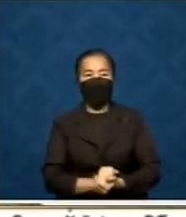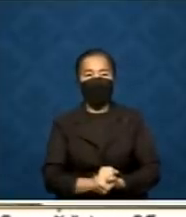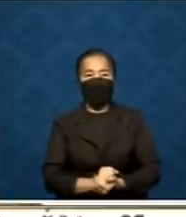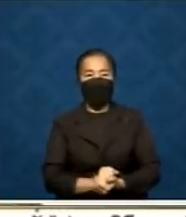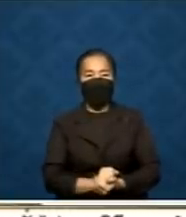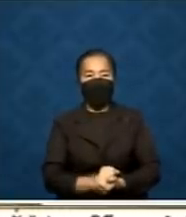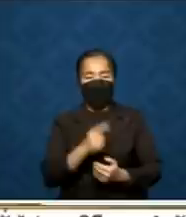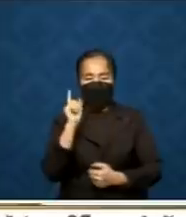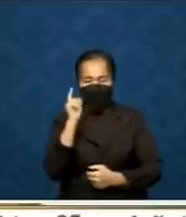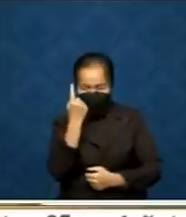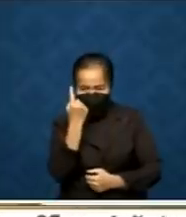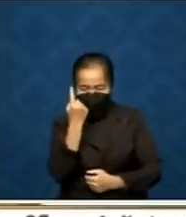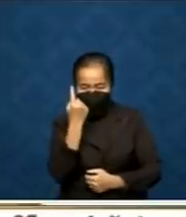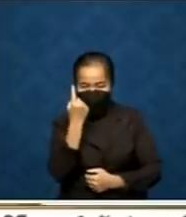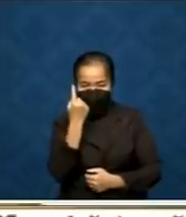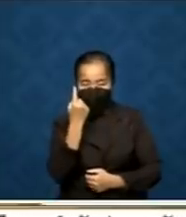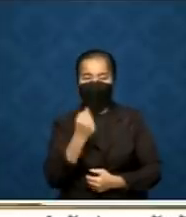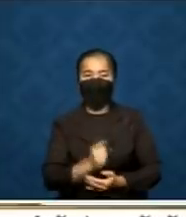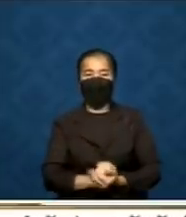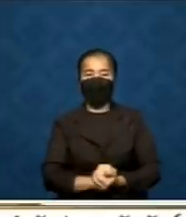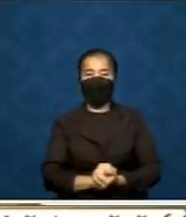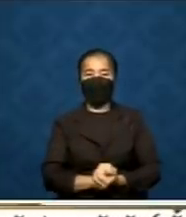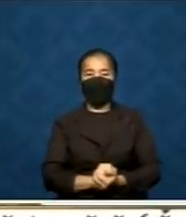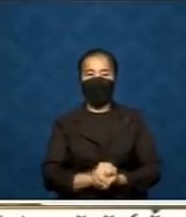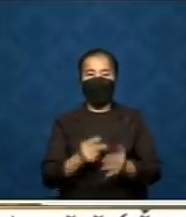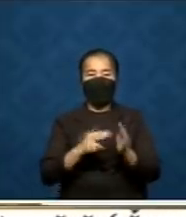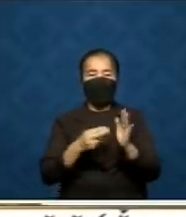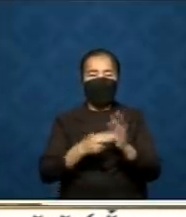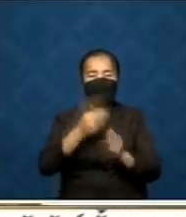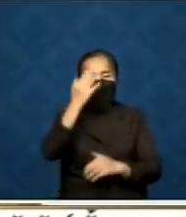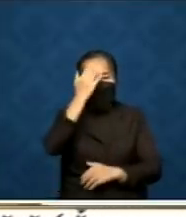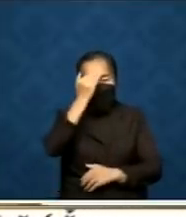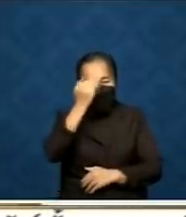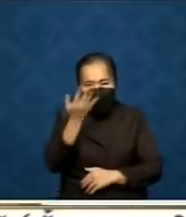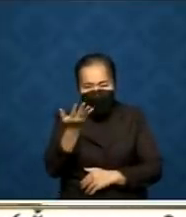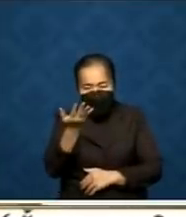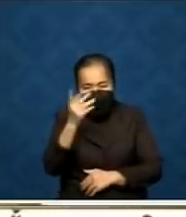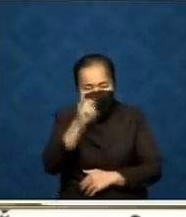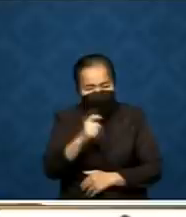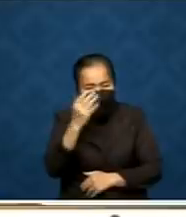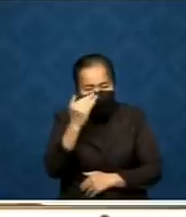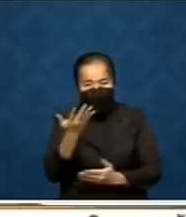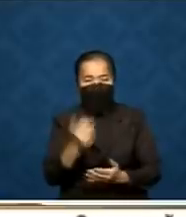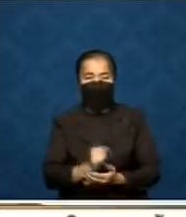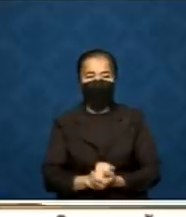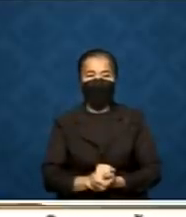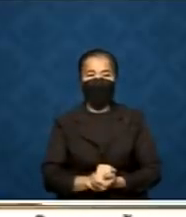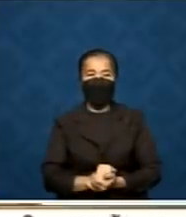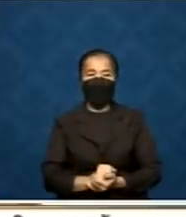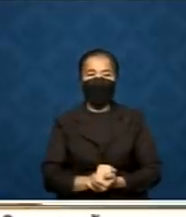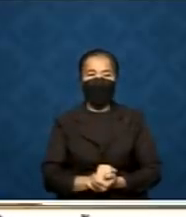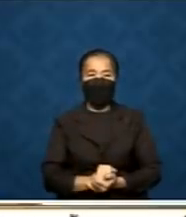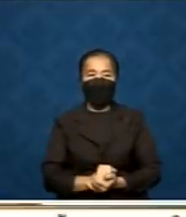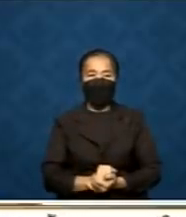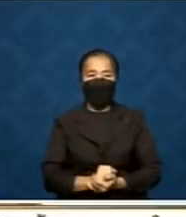เอาอีกแล้วถ้าไม่ค่าความตายคืออะไรท่านนายกที่นี้โน้ทแต่